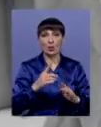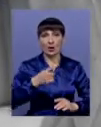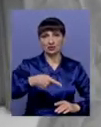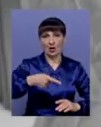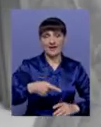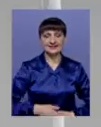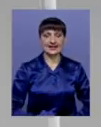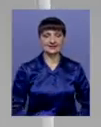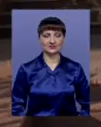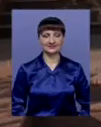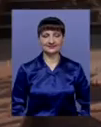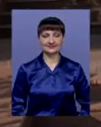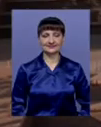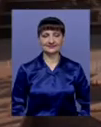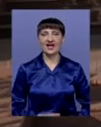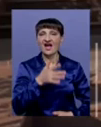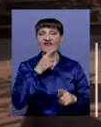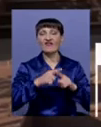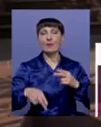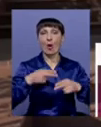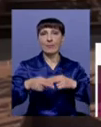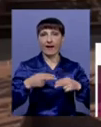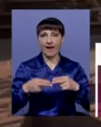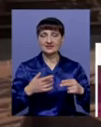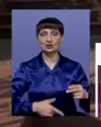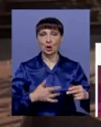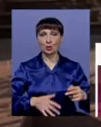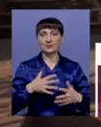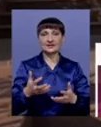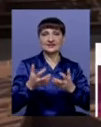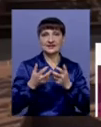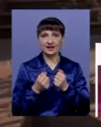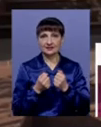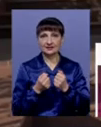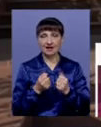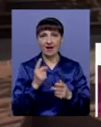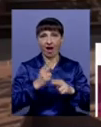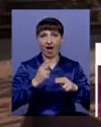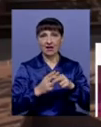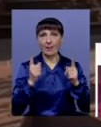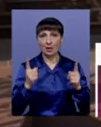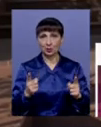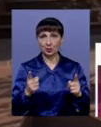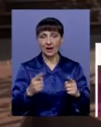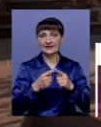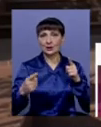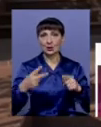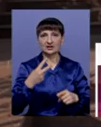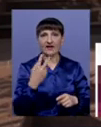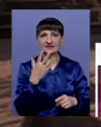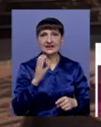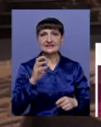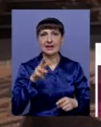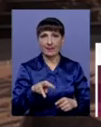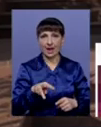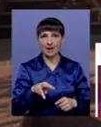часа. Во время операции из желудка была извлечена арматура длиной 25 сантиметров